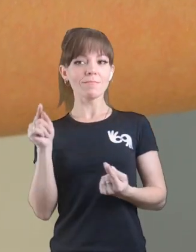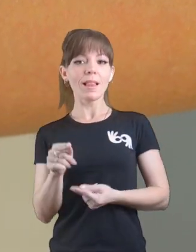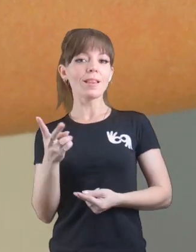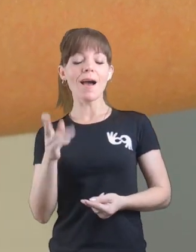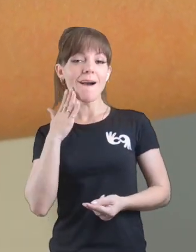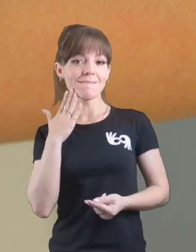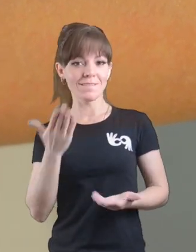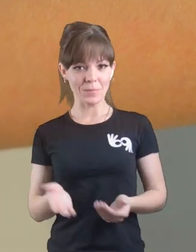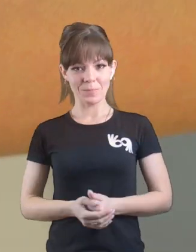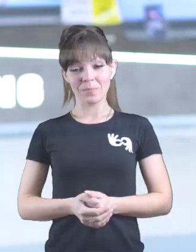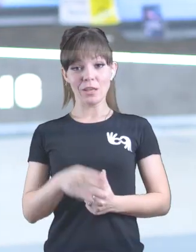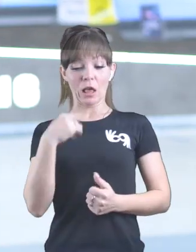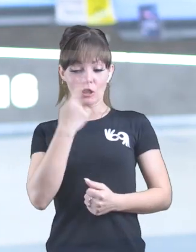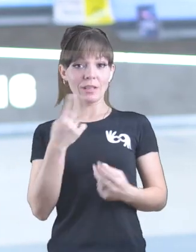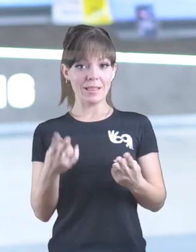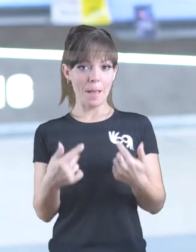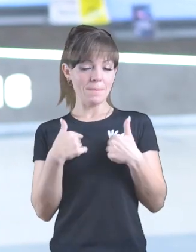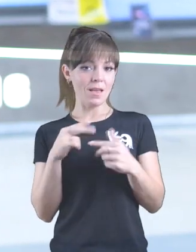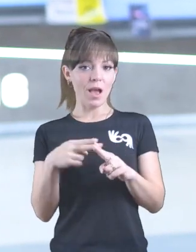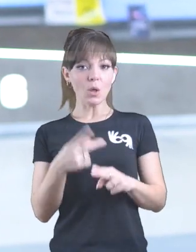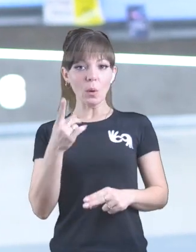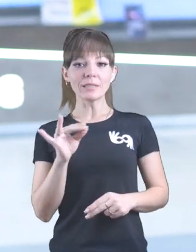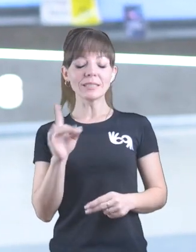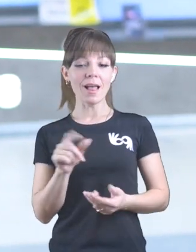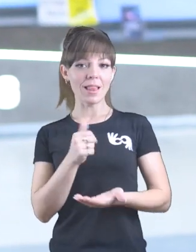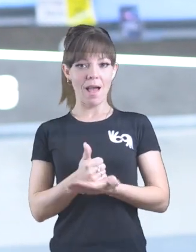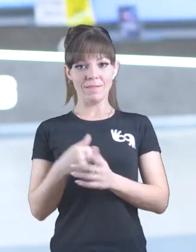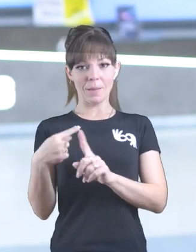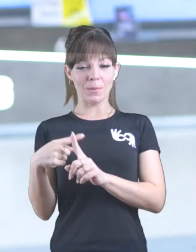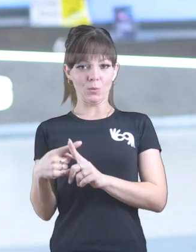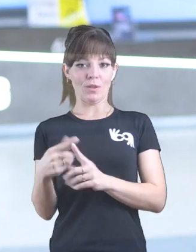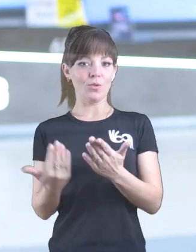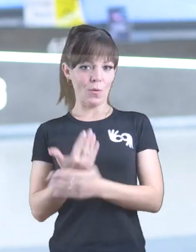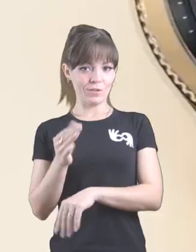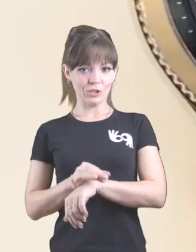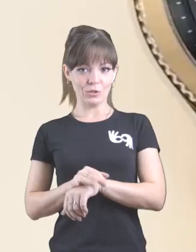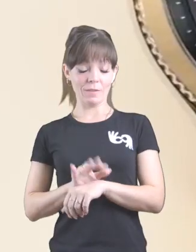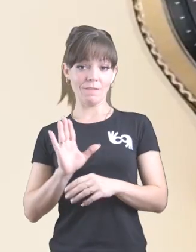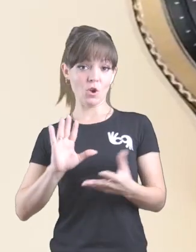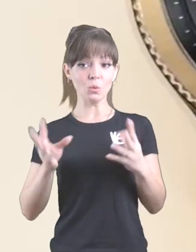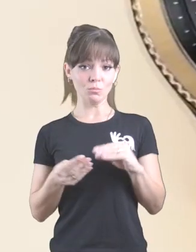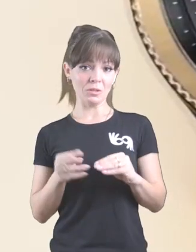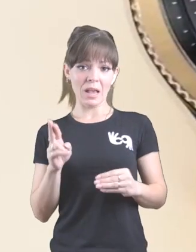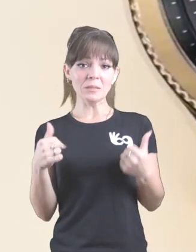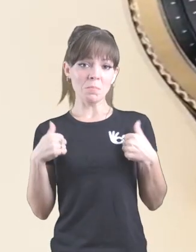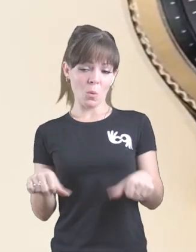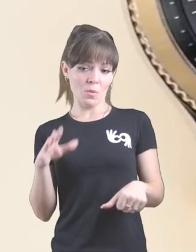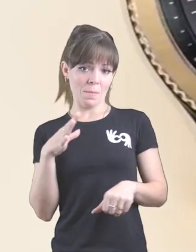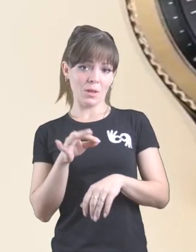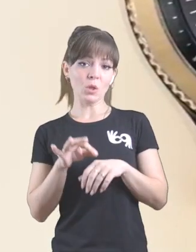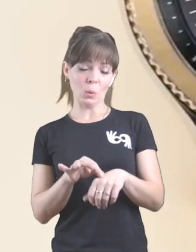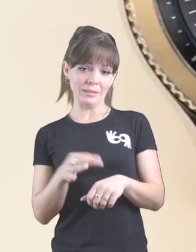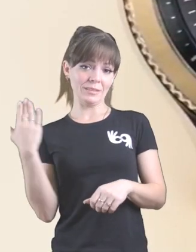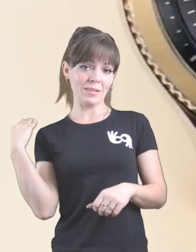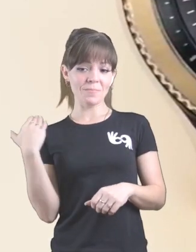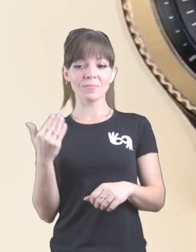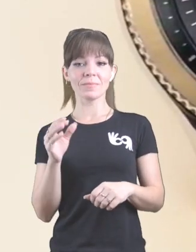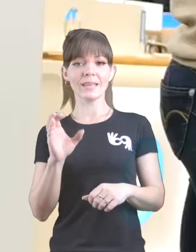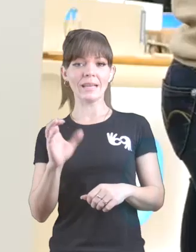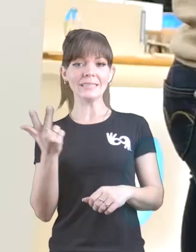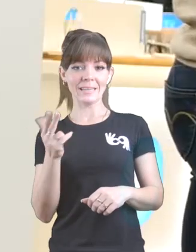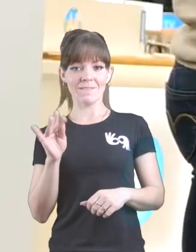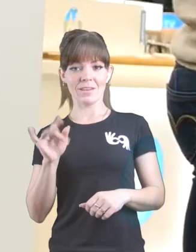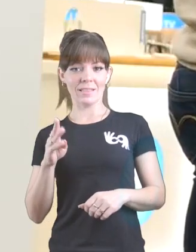для кого такой цвет. Лично для меня это один из главных плюсов новых часов. В общем-то, я спокойно носила даже немалые